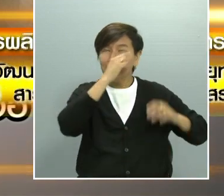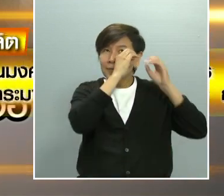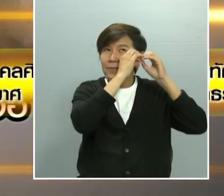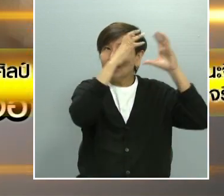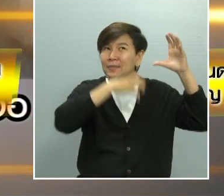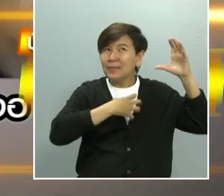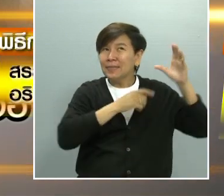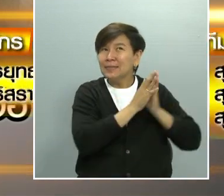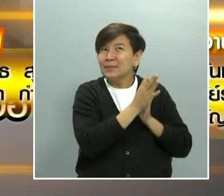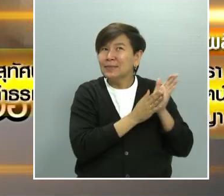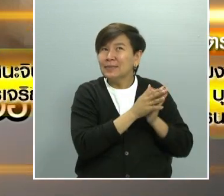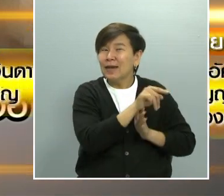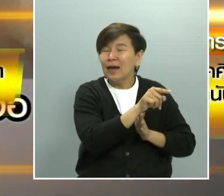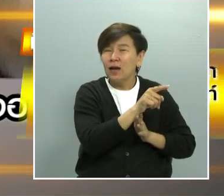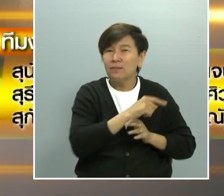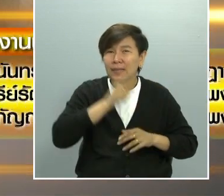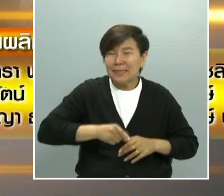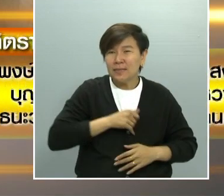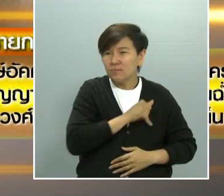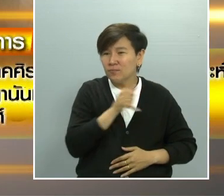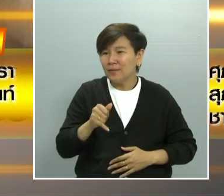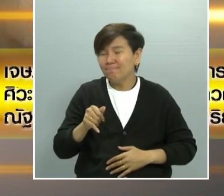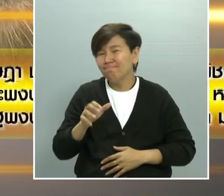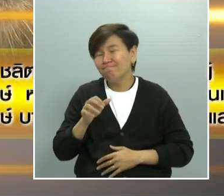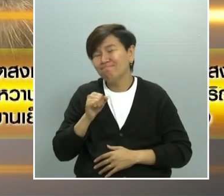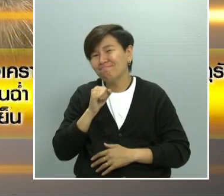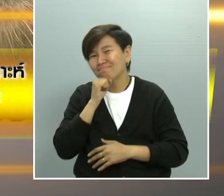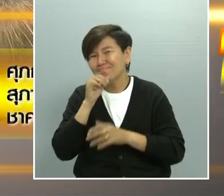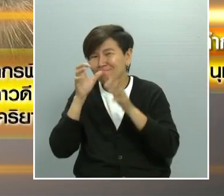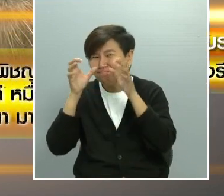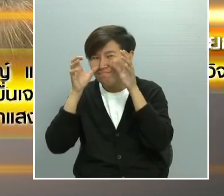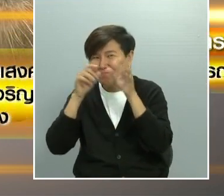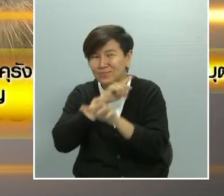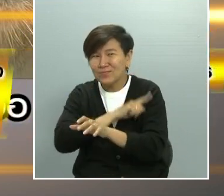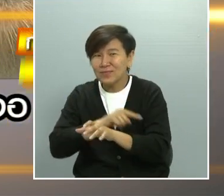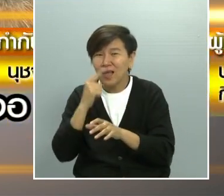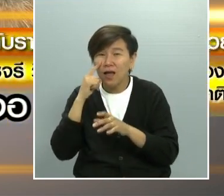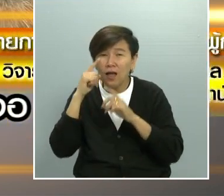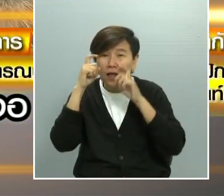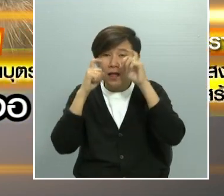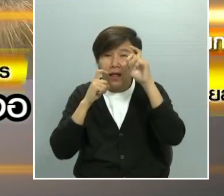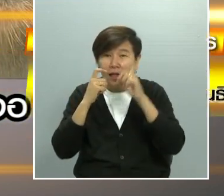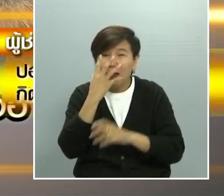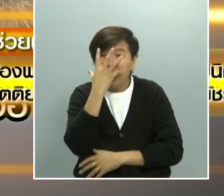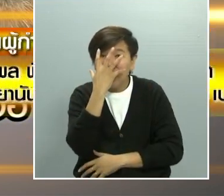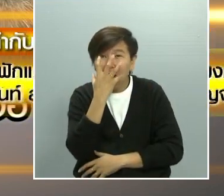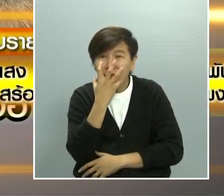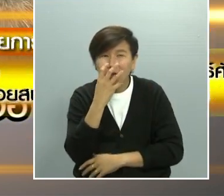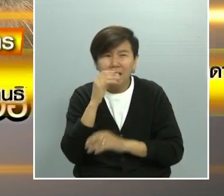ตั้งแต่เกิดมาเพิ่งเห็นเสือได้เอ็นดูตัวใหญ่ๆน่าเอ็นดูก็เจ้าตัวนี้ดูหน้ามันสิ